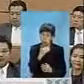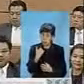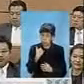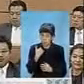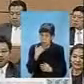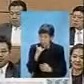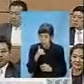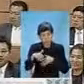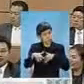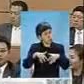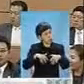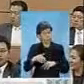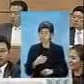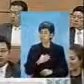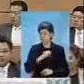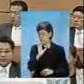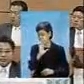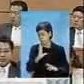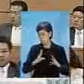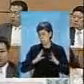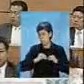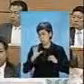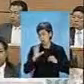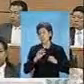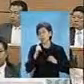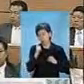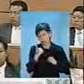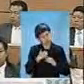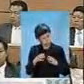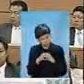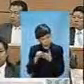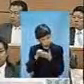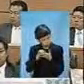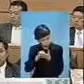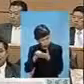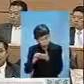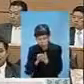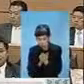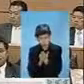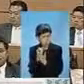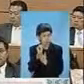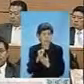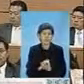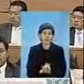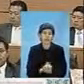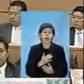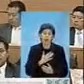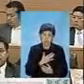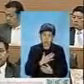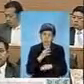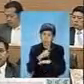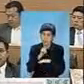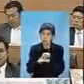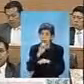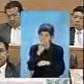าสประชาชนจะปฏิเสธการรับของโจรแล้วก็ลุกขึ้นแก้ไขให้มันถูกต้องผมกราบเรียนท่านประธานอย่